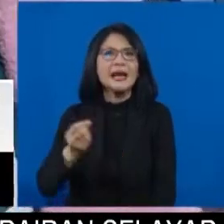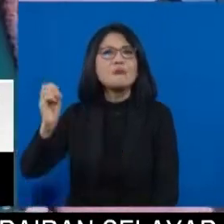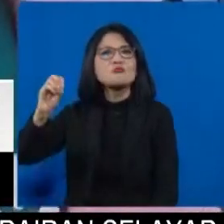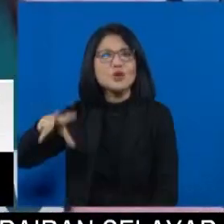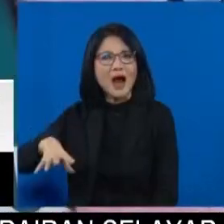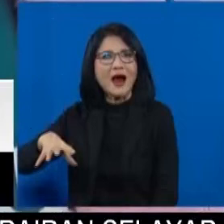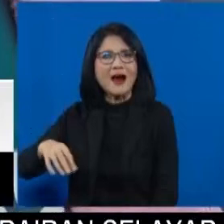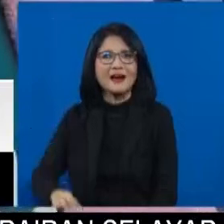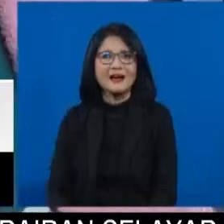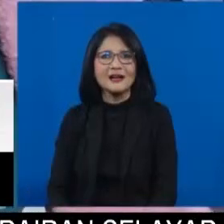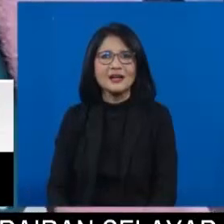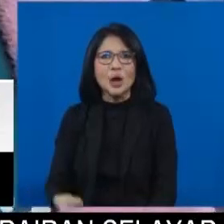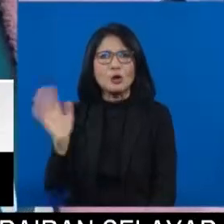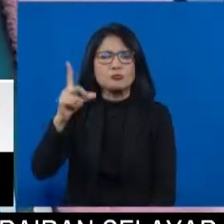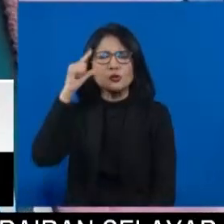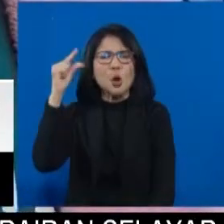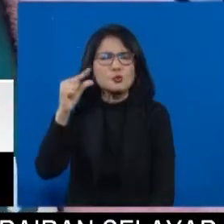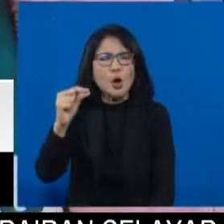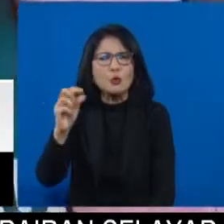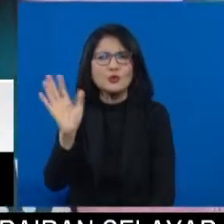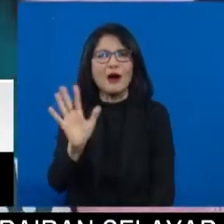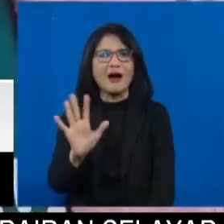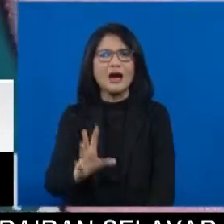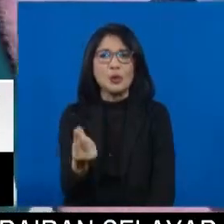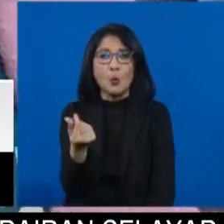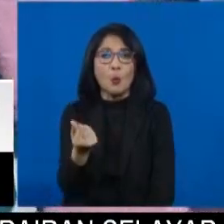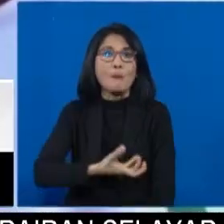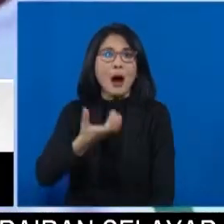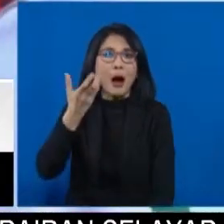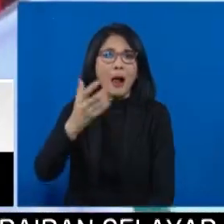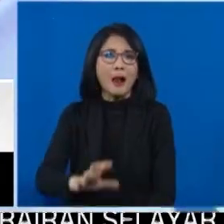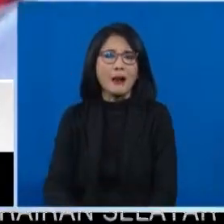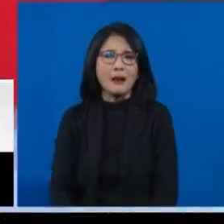tidak perlu jauh-jauh keluar kota yang dengan kos yang cukup besar.